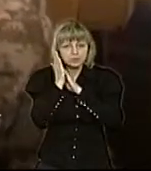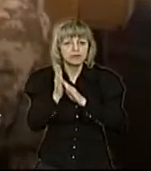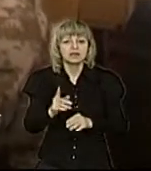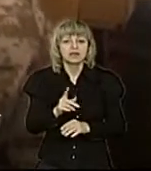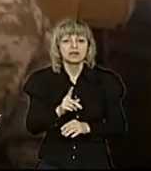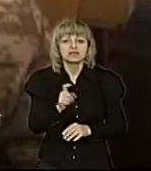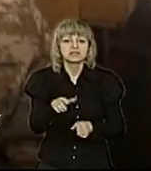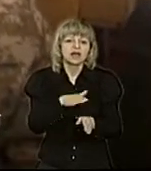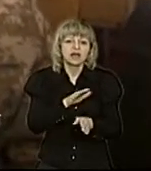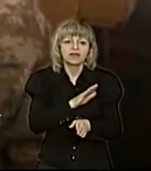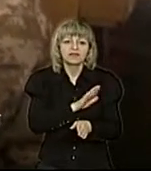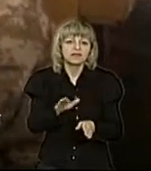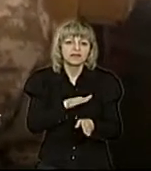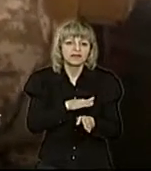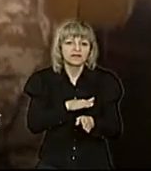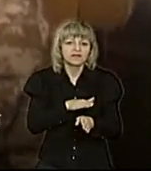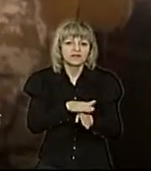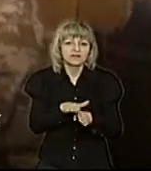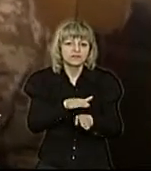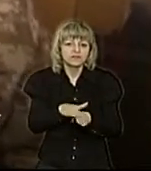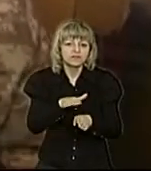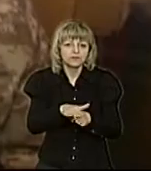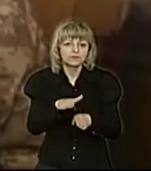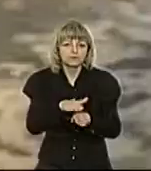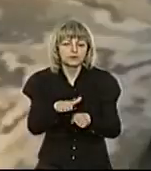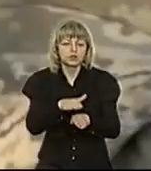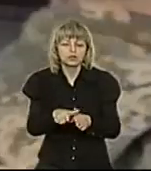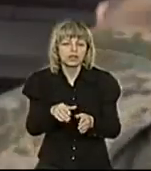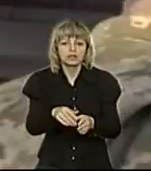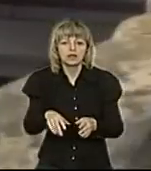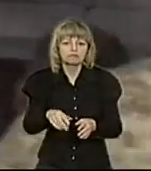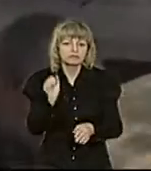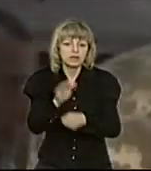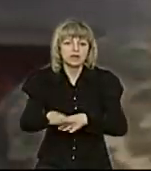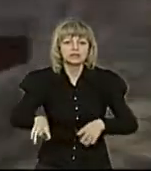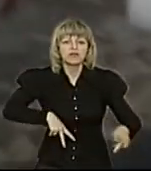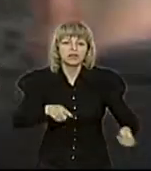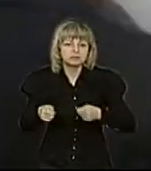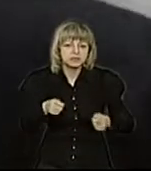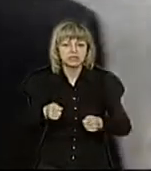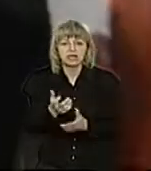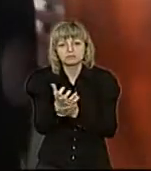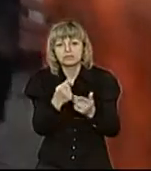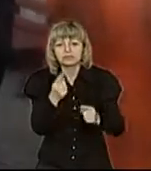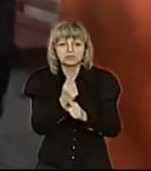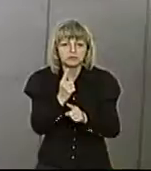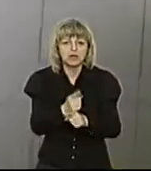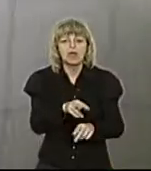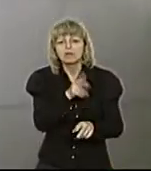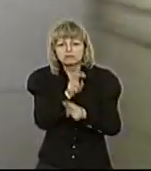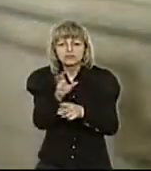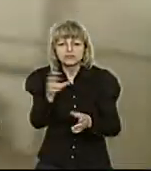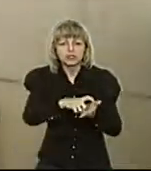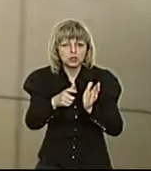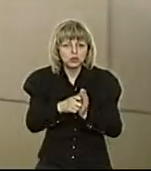невиконання законних вимог представників адміністрації, зберігання заборонених предметів. Ревізори зазирають у кожен куток, у лазню обходять камери.